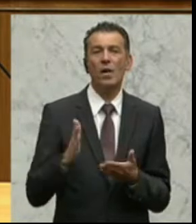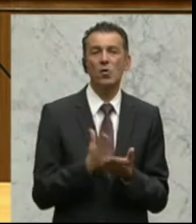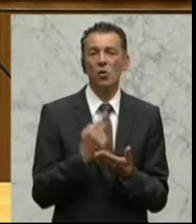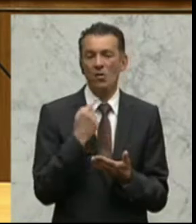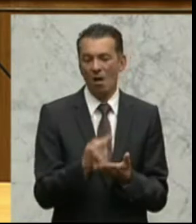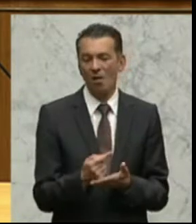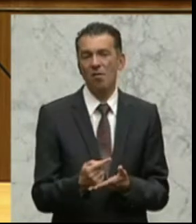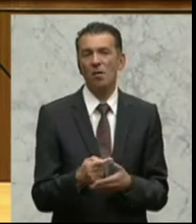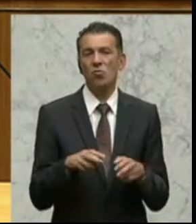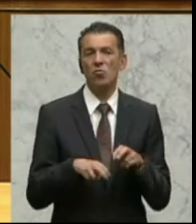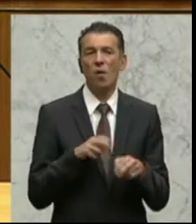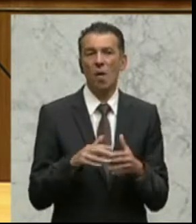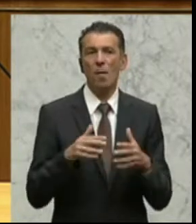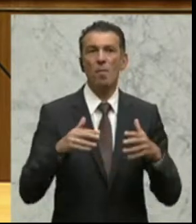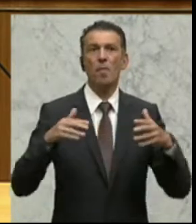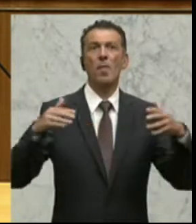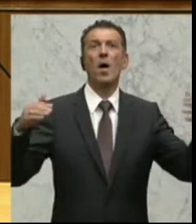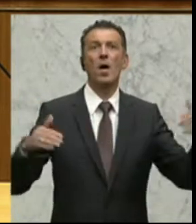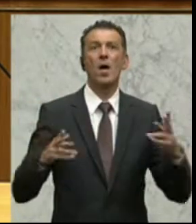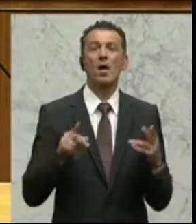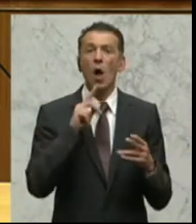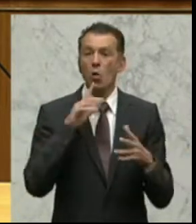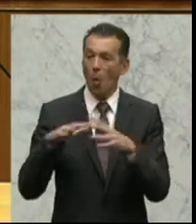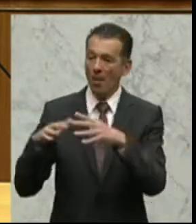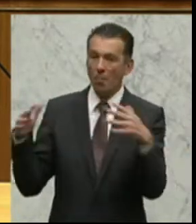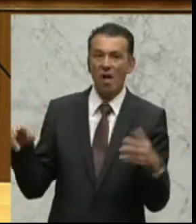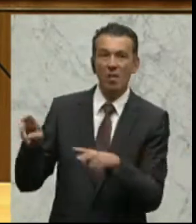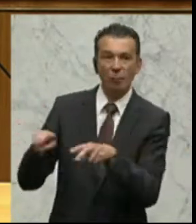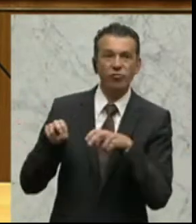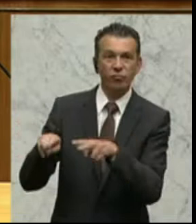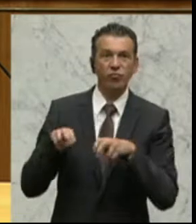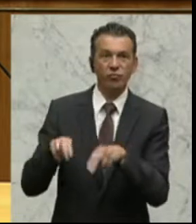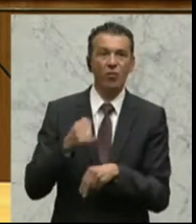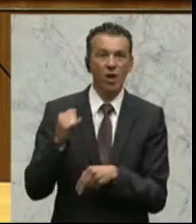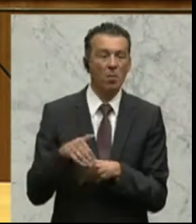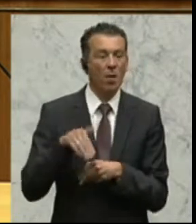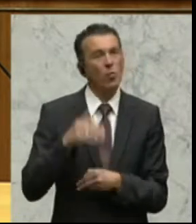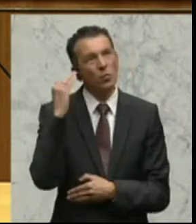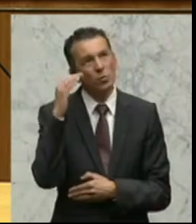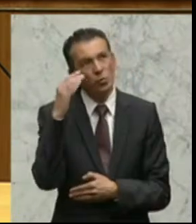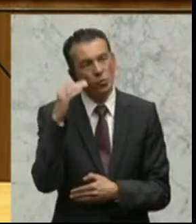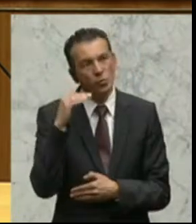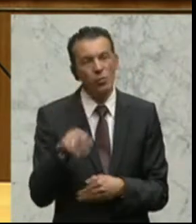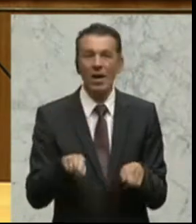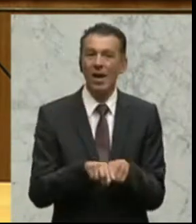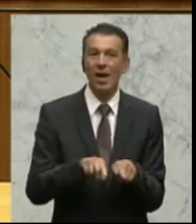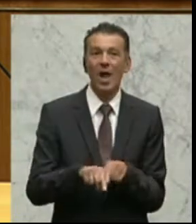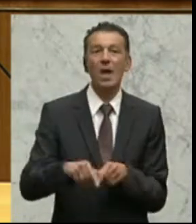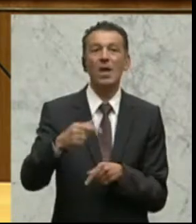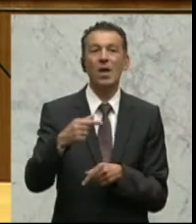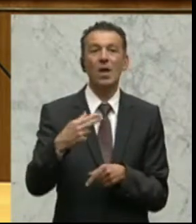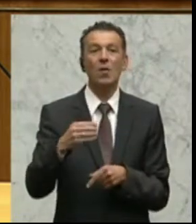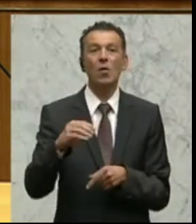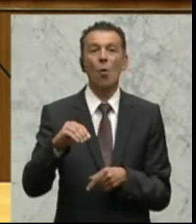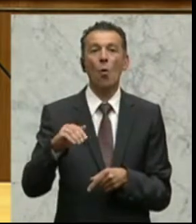nur bei der Masse die Kasse machen. Das muss immer in unseren Köpfen drinnen sein, im Sinne von Thomas von Aquin. Ich möchte